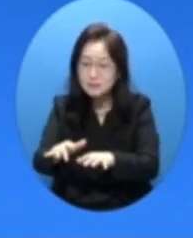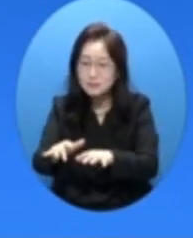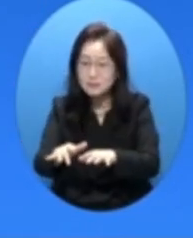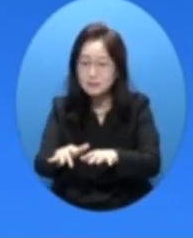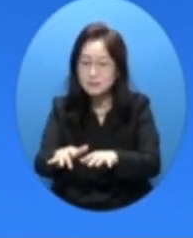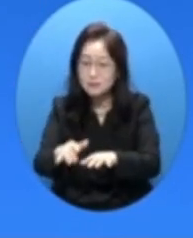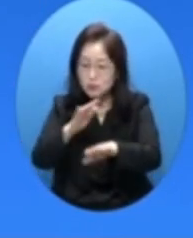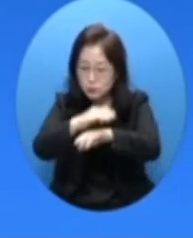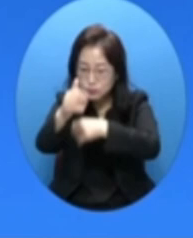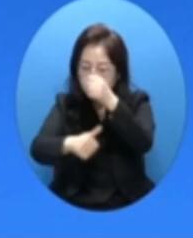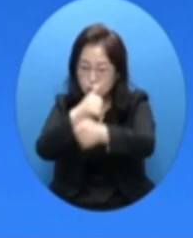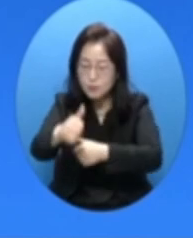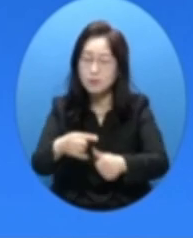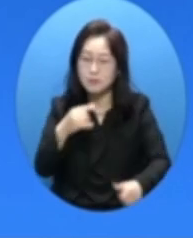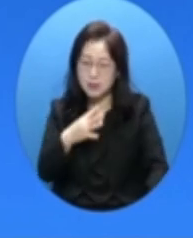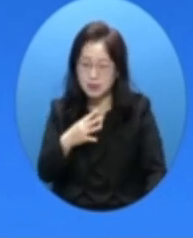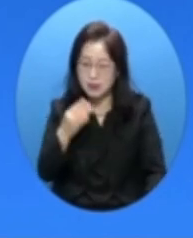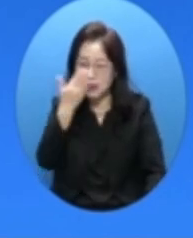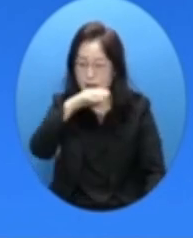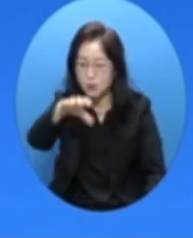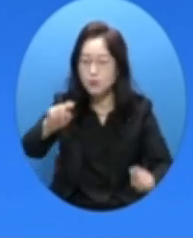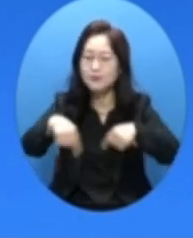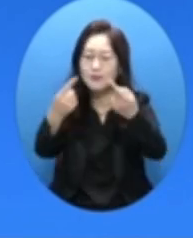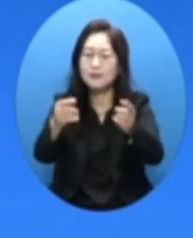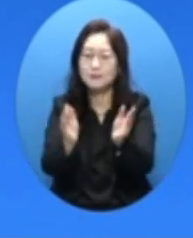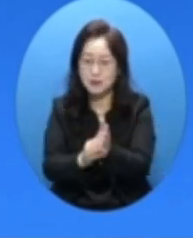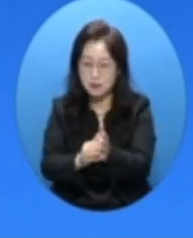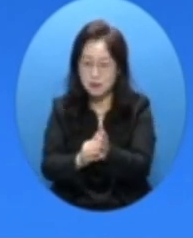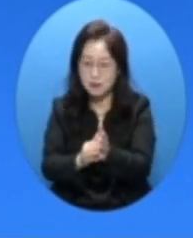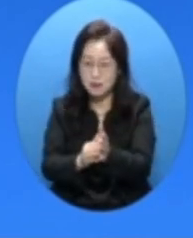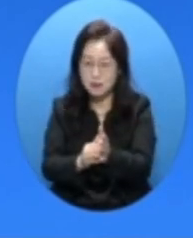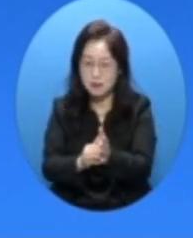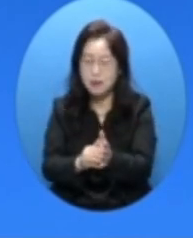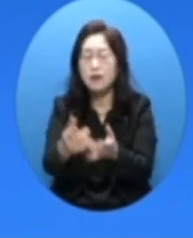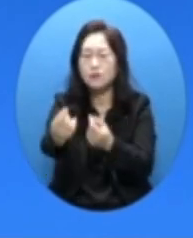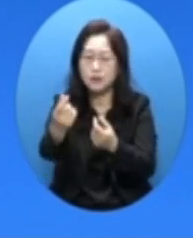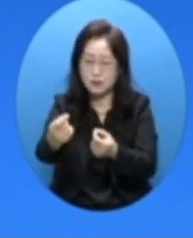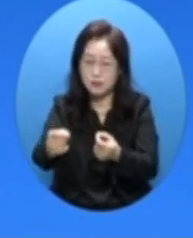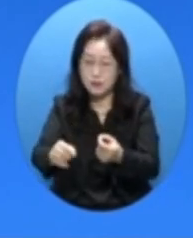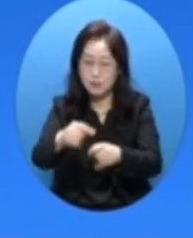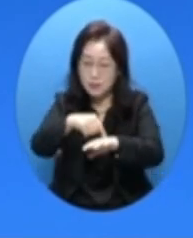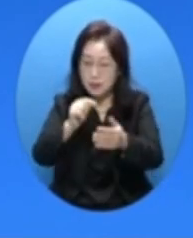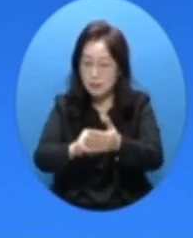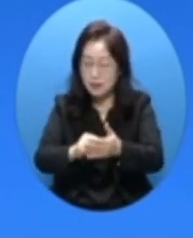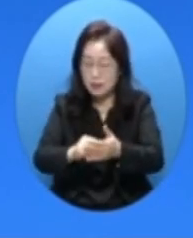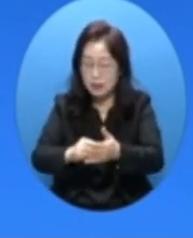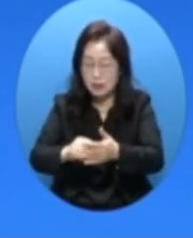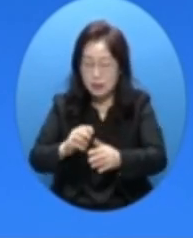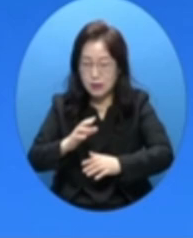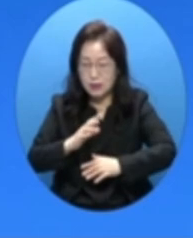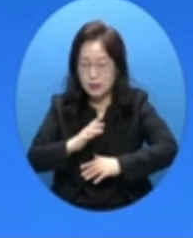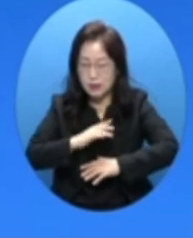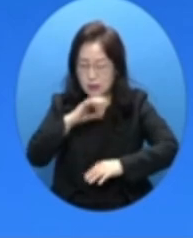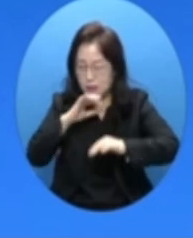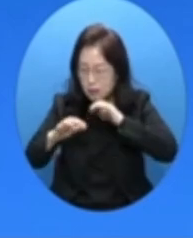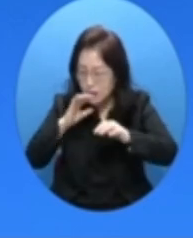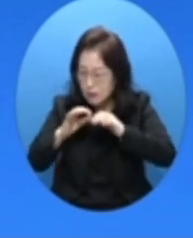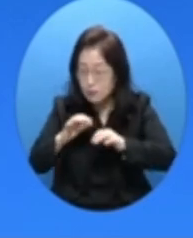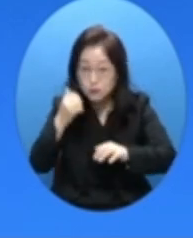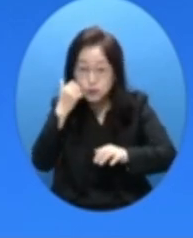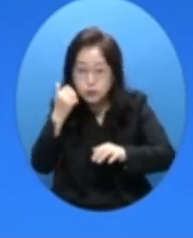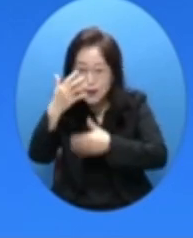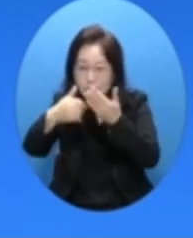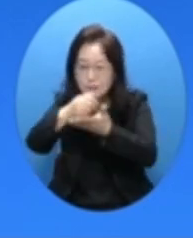가나안 땅에 들어가게 된 것입니다 하나님은 두려움에 가득한 사람을 사용하지 않습니다 원망 불평하는 사람을 사용하지 않습니다 늘